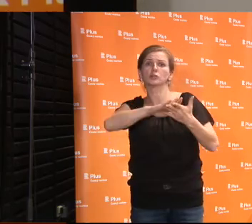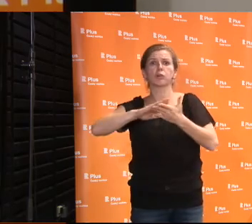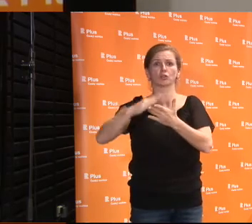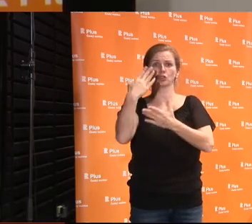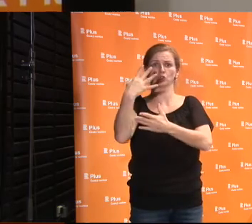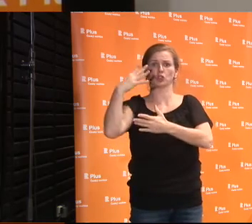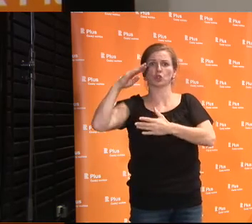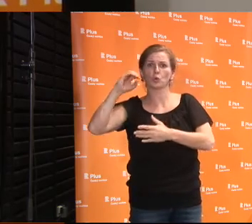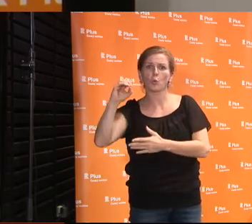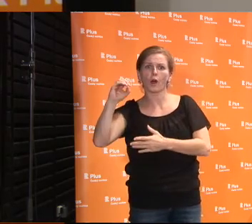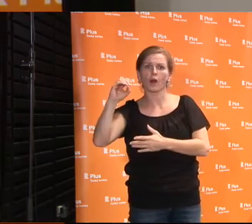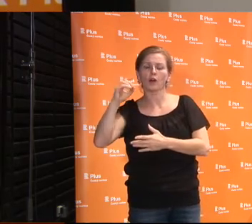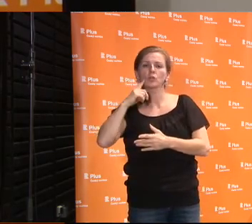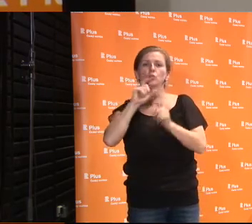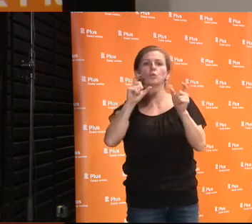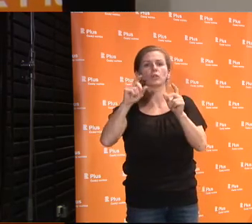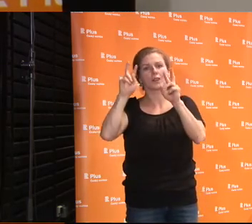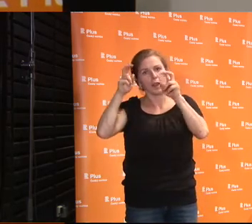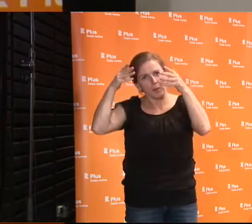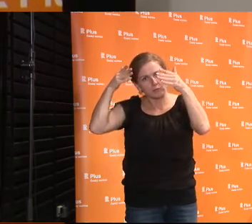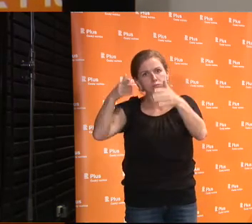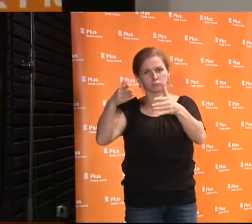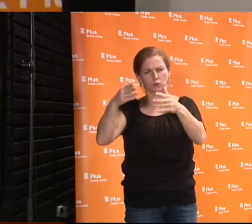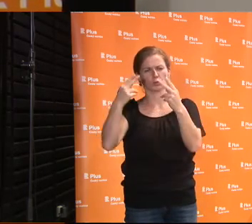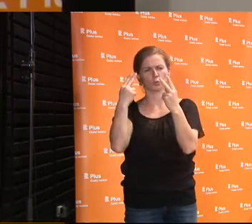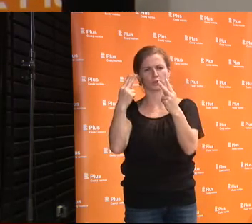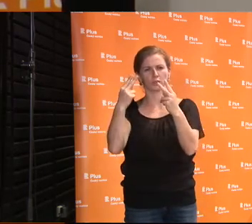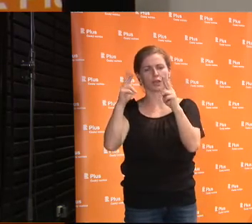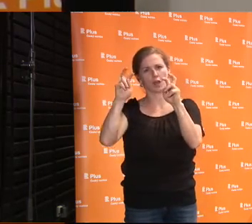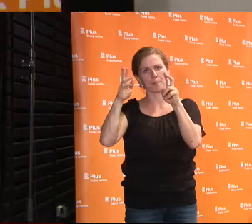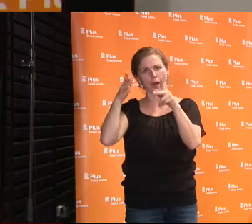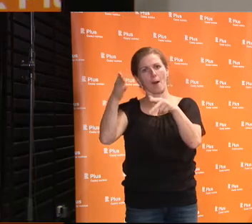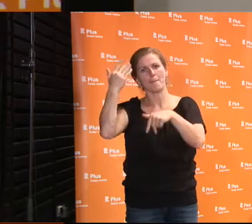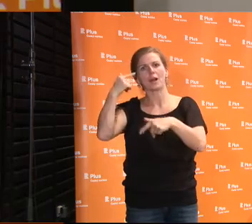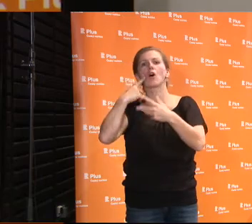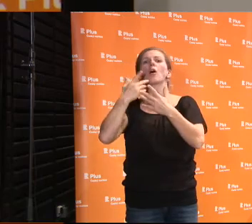klíčových kapitol té iniciativy nebo té koncepce je